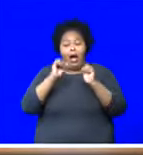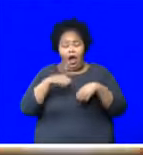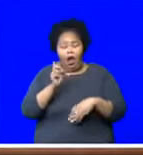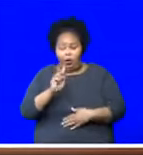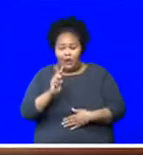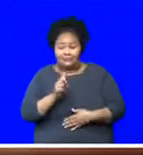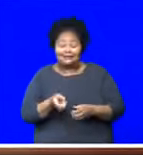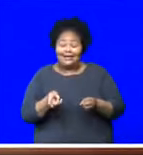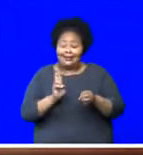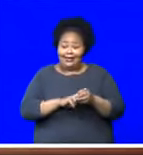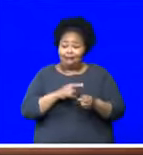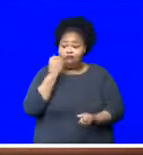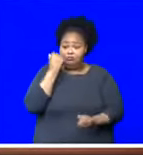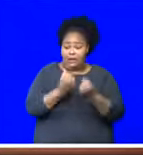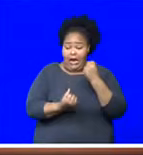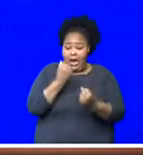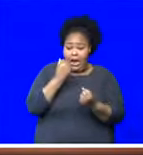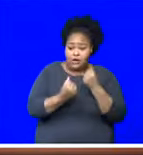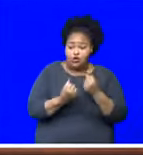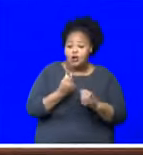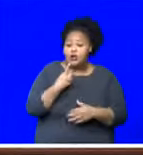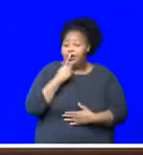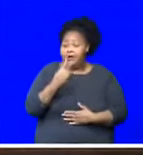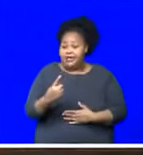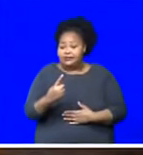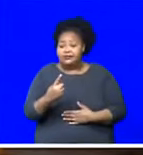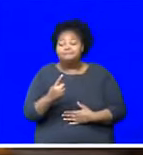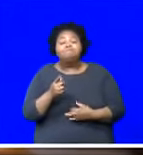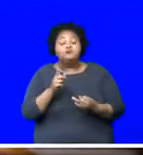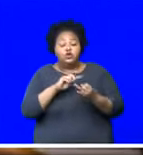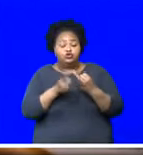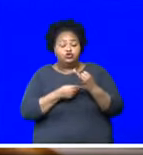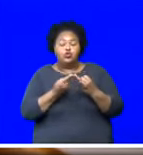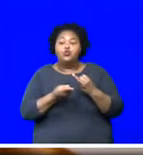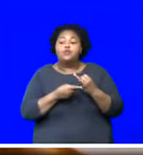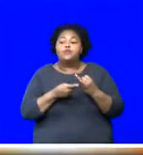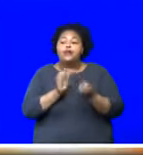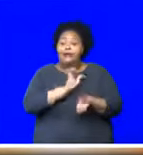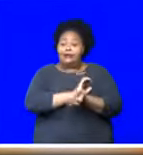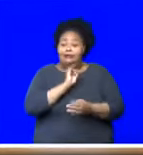ukuthi kuvuma kwabo leli cala kuyaguculwa ukuthi